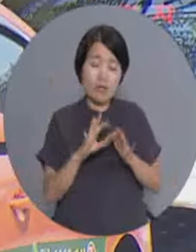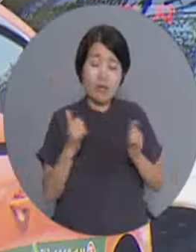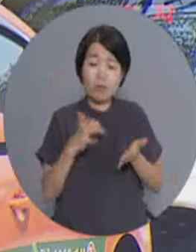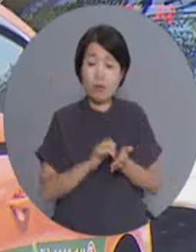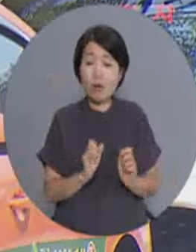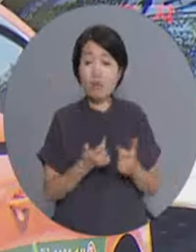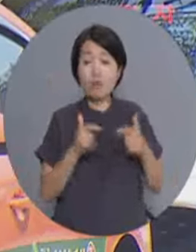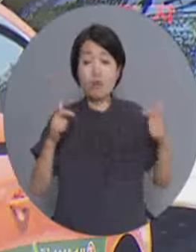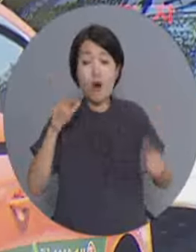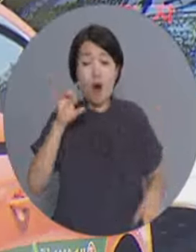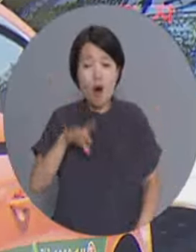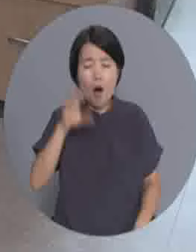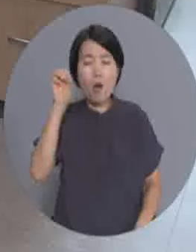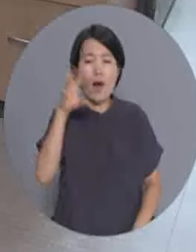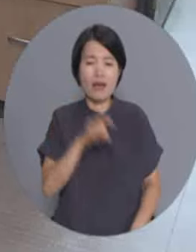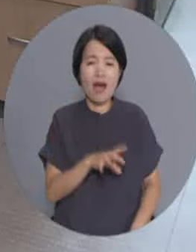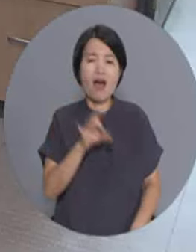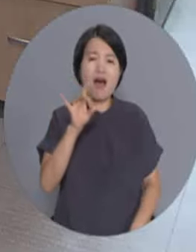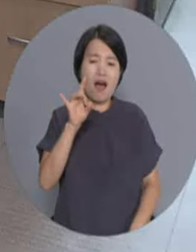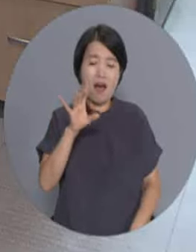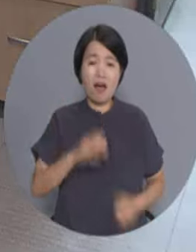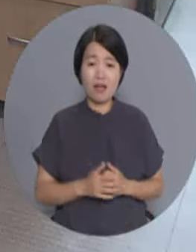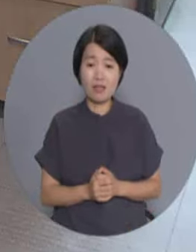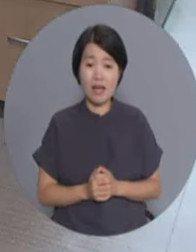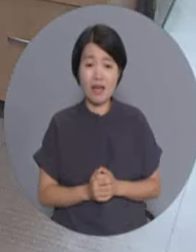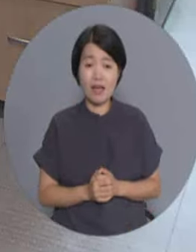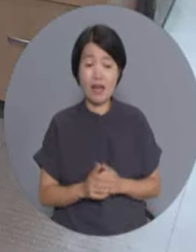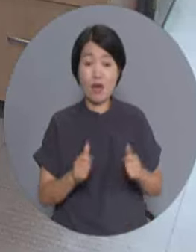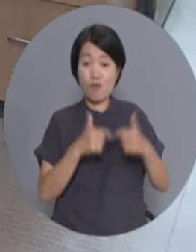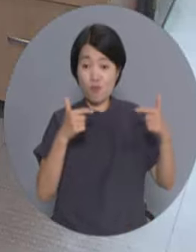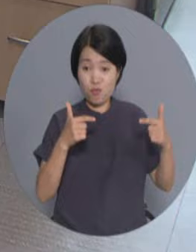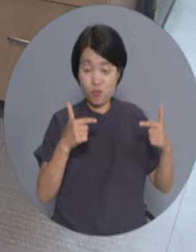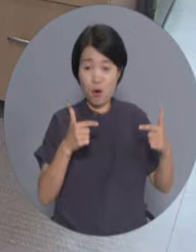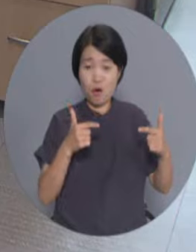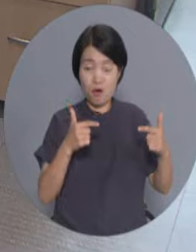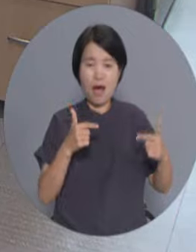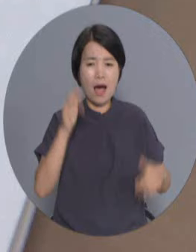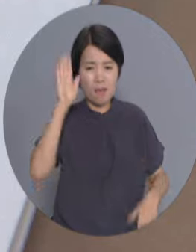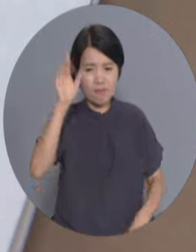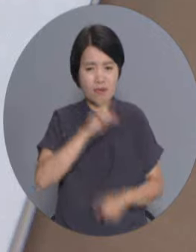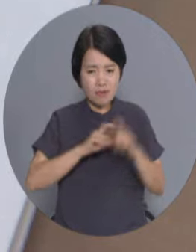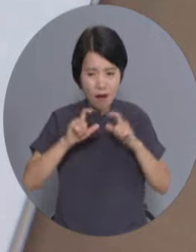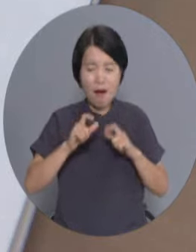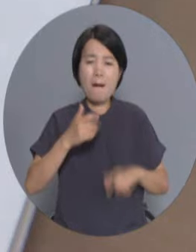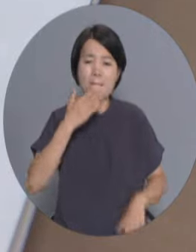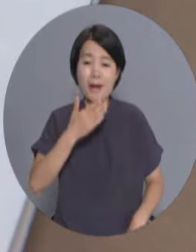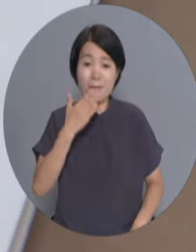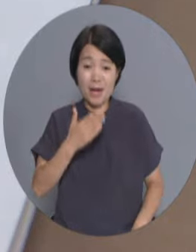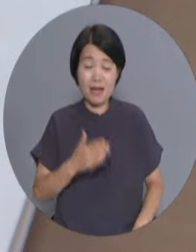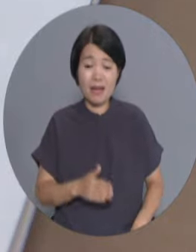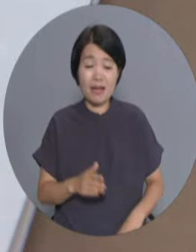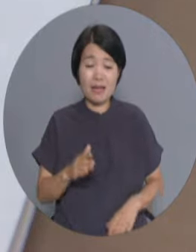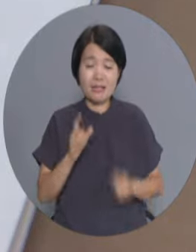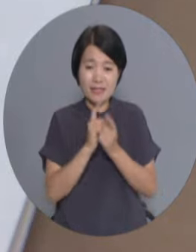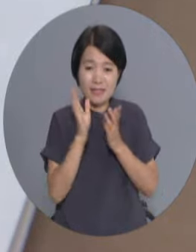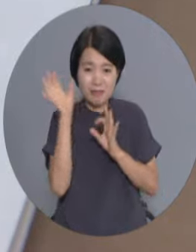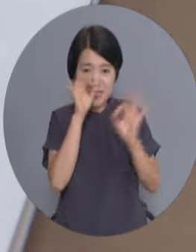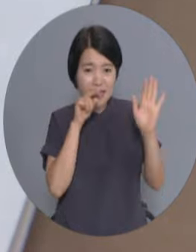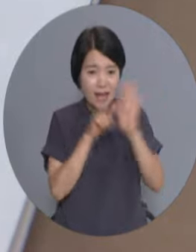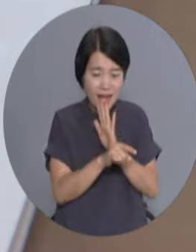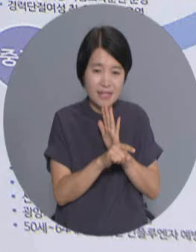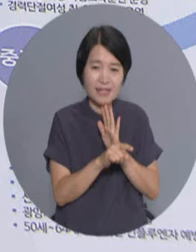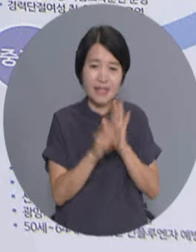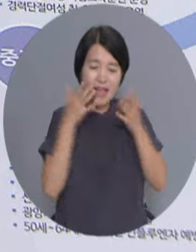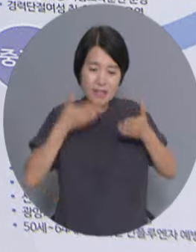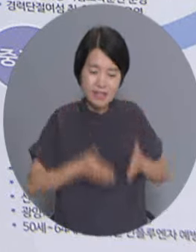증가하고 있는 광양시. 유의미한 성과로 가능성을 확인시켜준 만큼 이제 찾아가는 출산 육아 서비스 도입 등